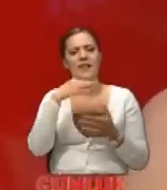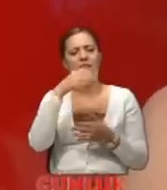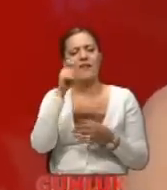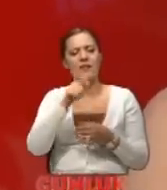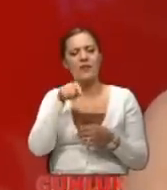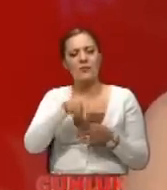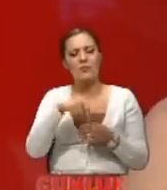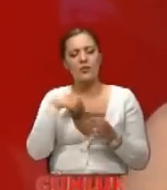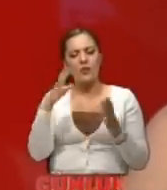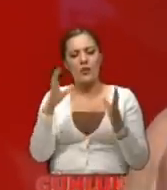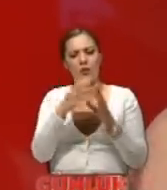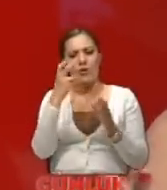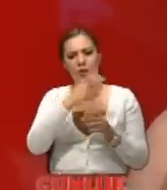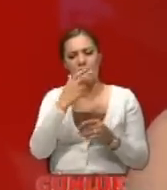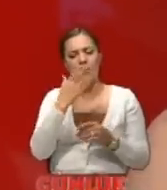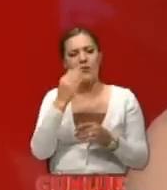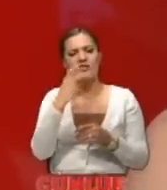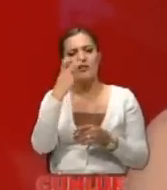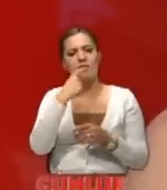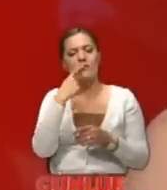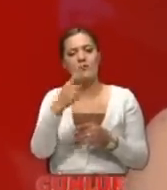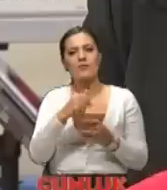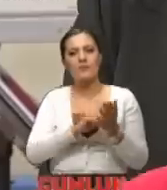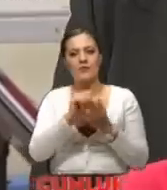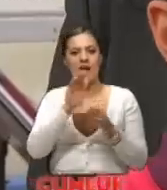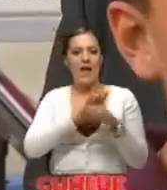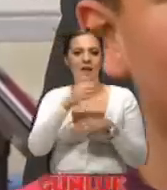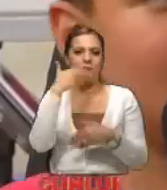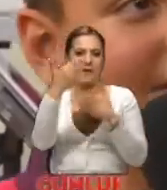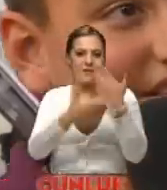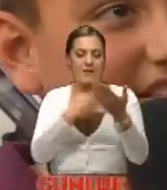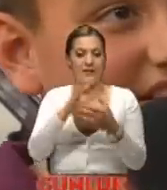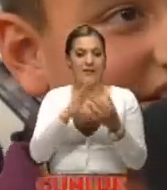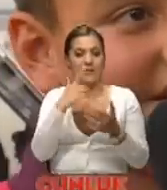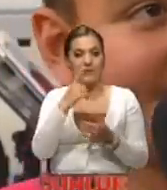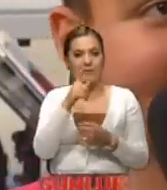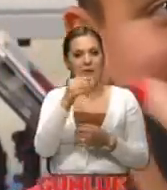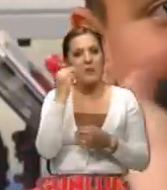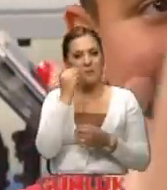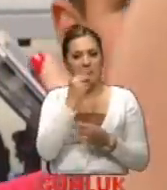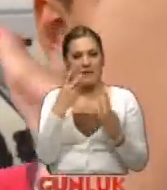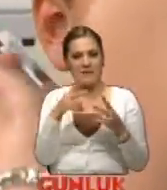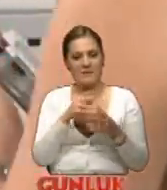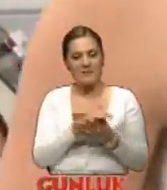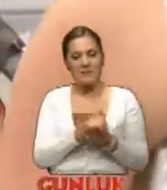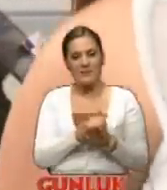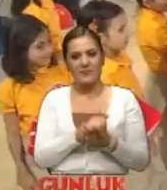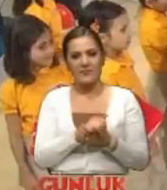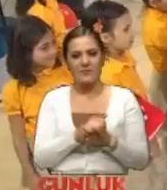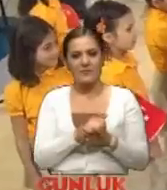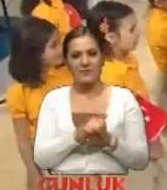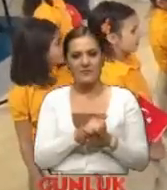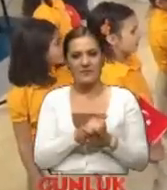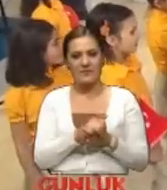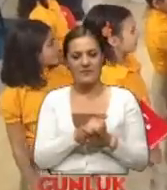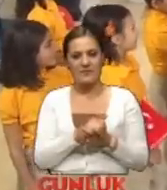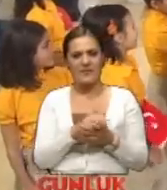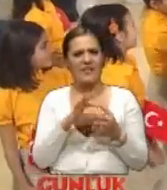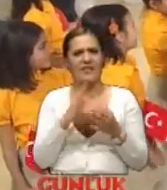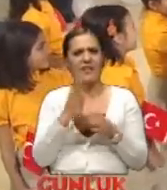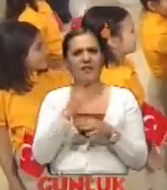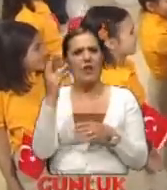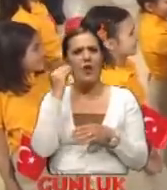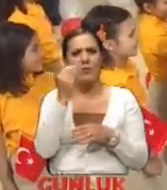Atakan bu koroda olmak, şarkı söylemek? Ne ifade bütün ediyor? Bütün hayatımı ifade ediyor. Ne diyorsun? Bir öpebilir miyim seni? Bir dakika şimdi niye öpüyor bu